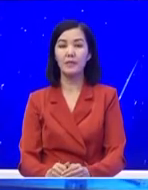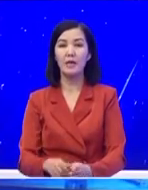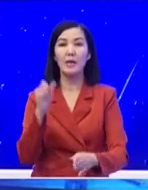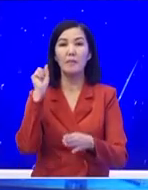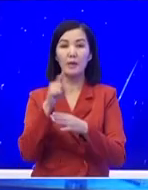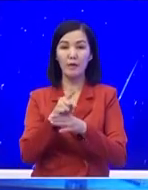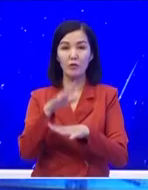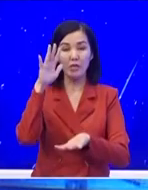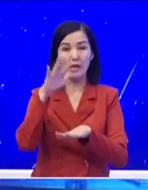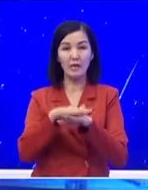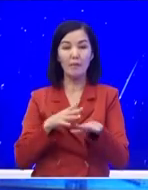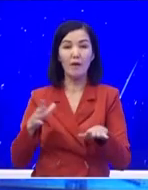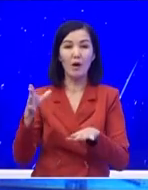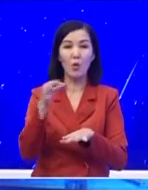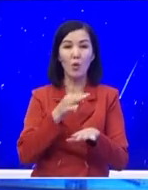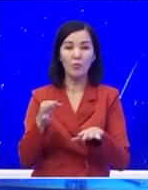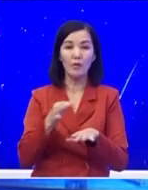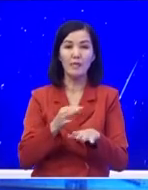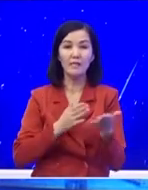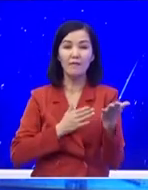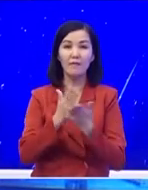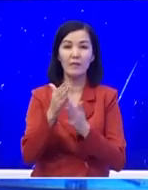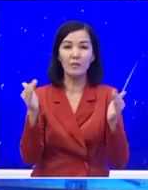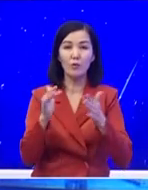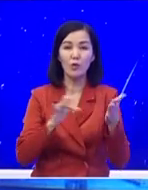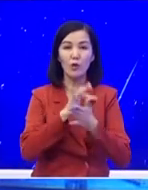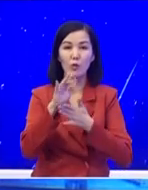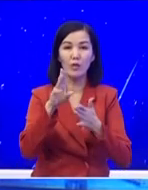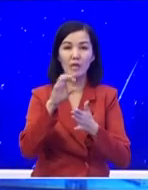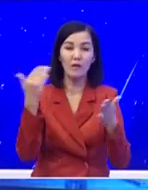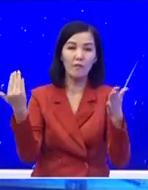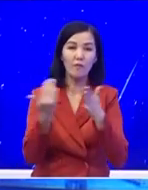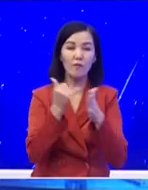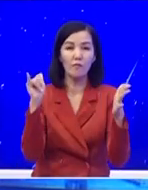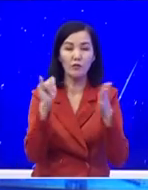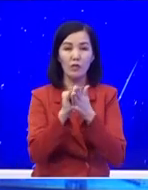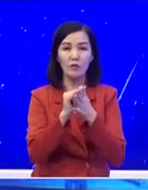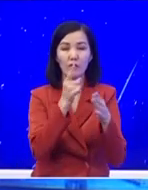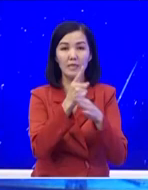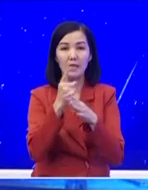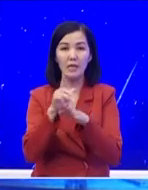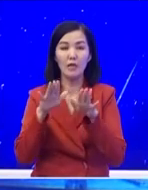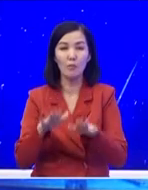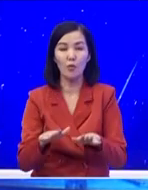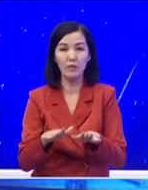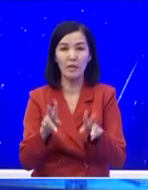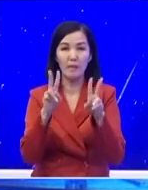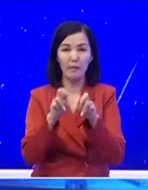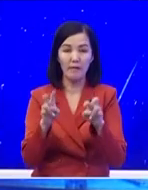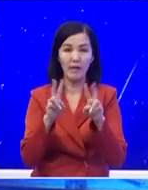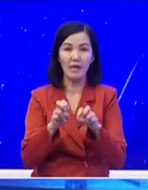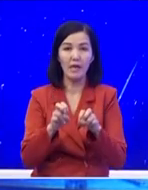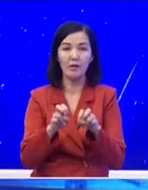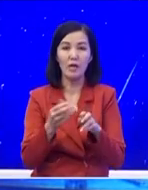По поручению акима области сегодня на въезде в моногород Текели вновь установлен санитарный пост. Ответственные лица будут